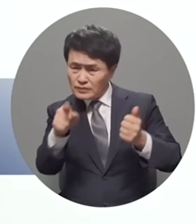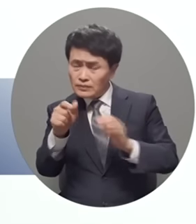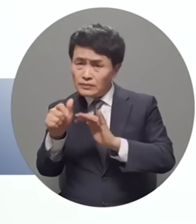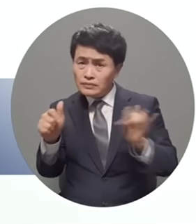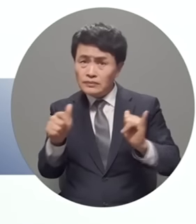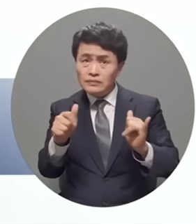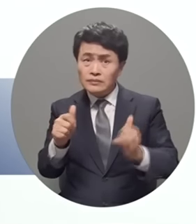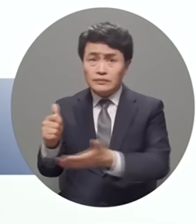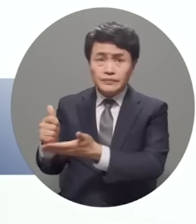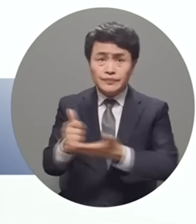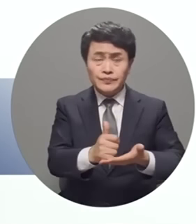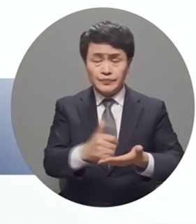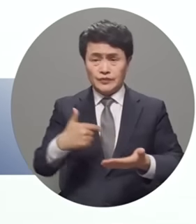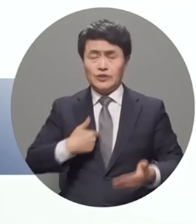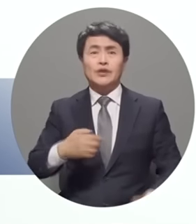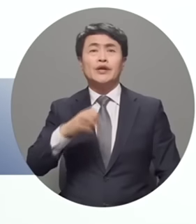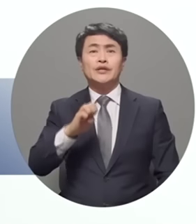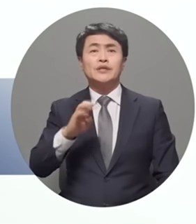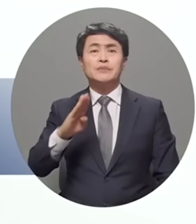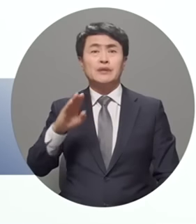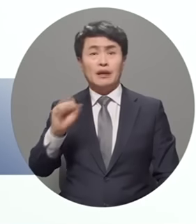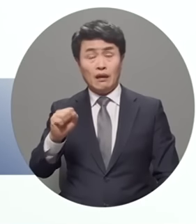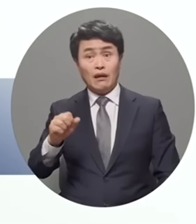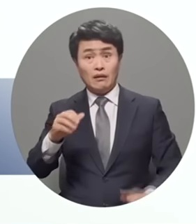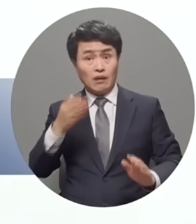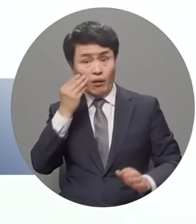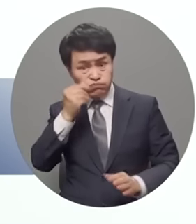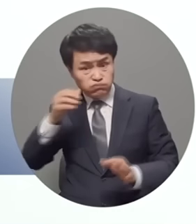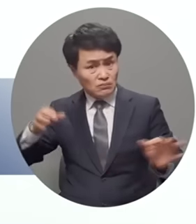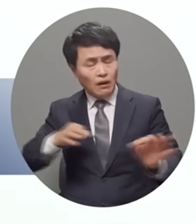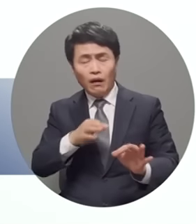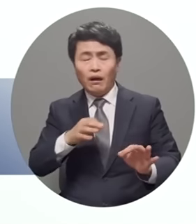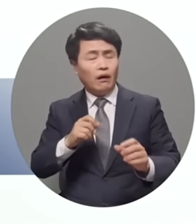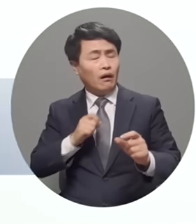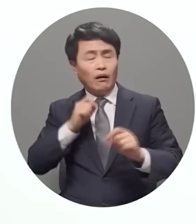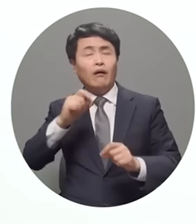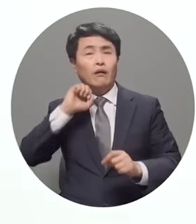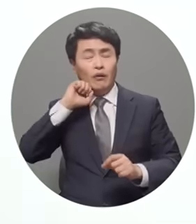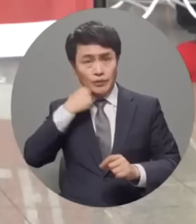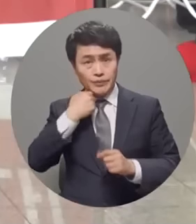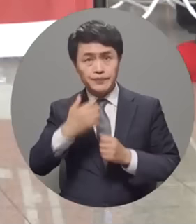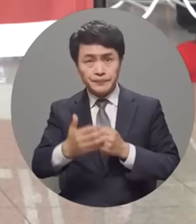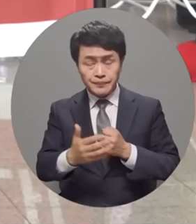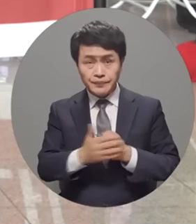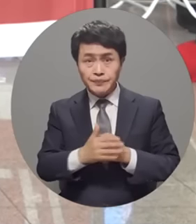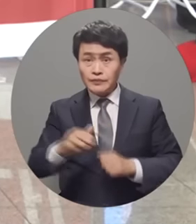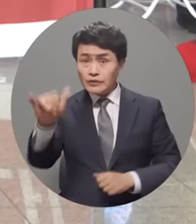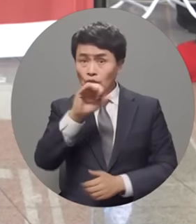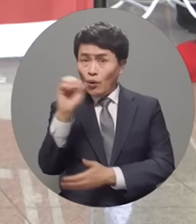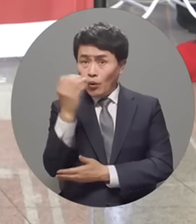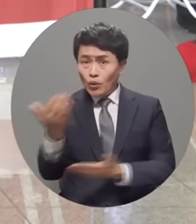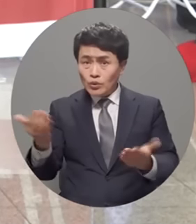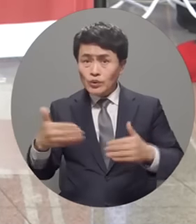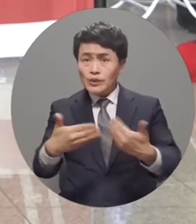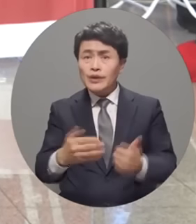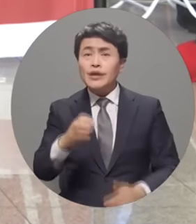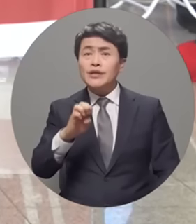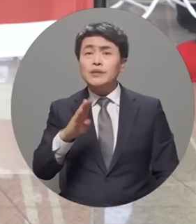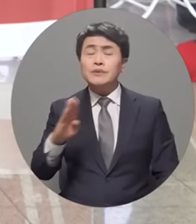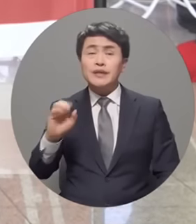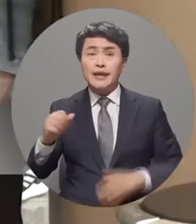맞이한다면 저 EBS는 정상화되는 것은 정말 요원한 일이 될 것이고요. 전국 언론 노동조합 EBS 지부는